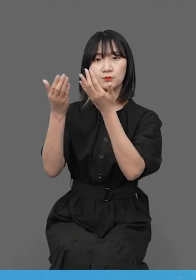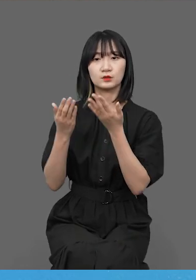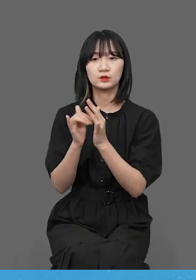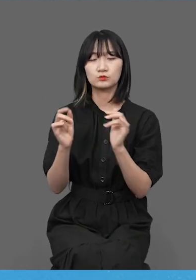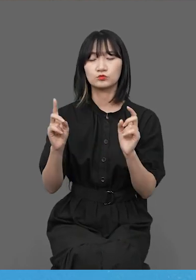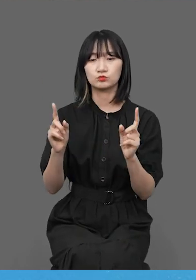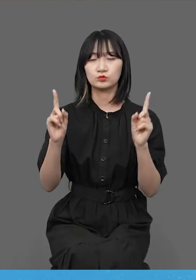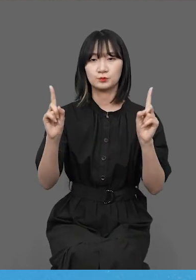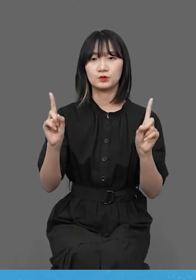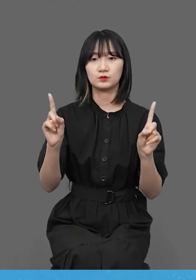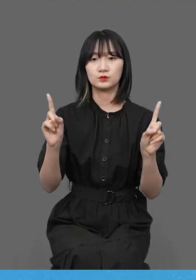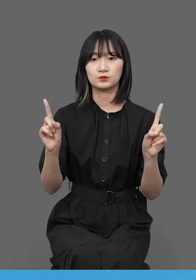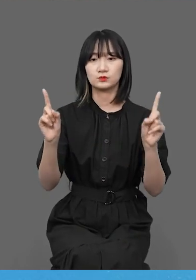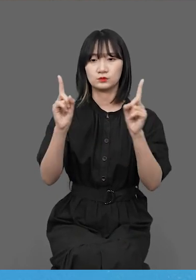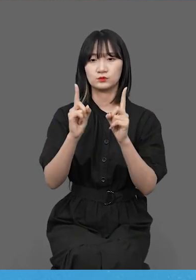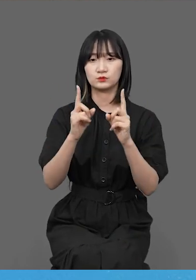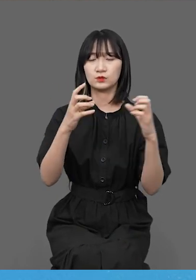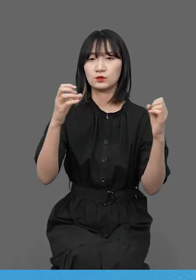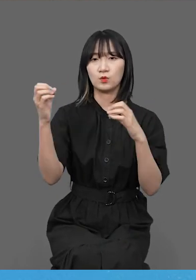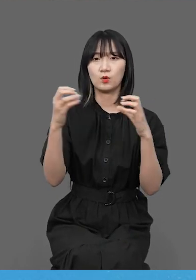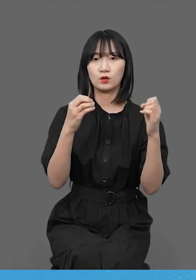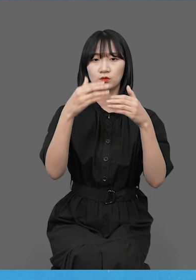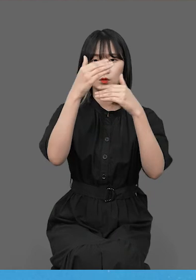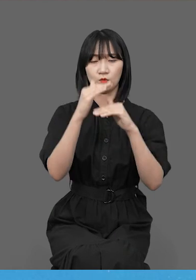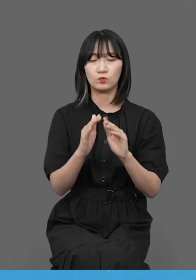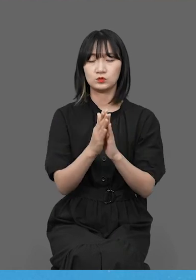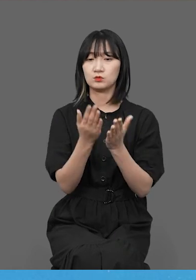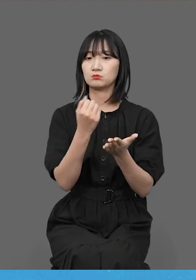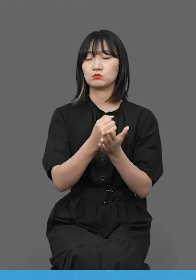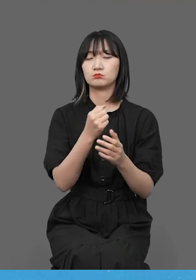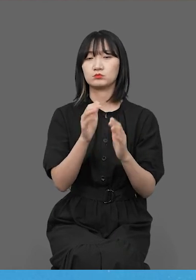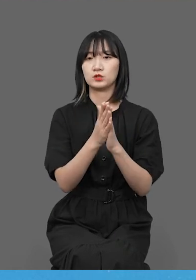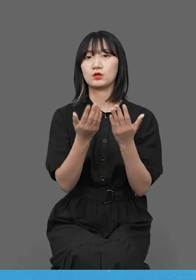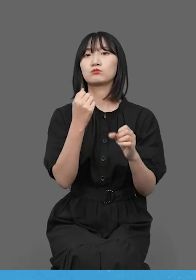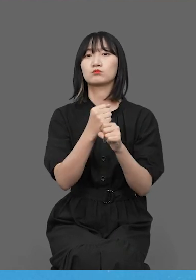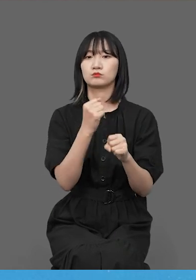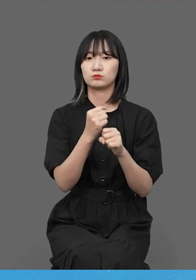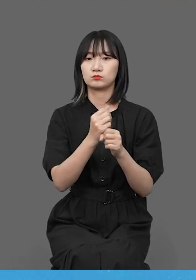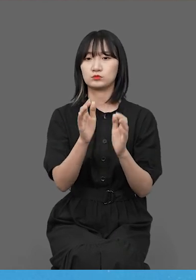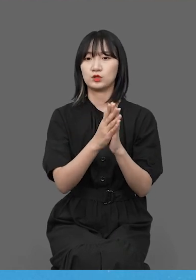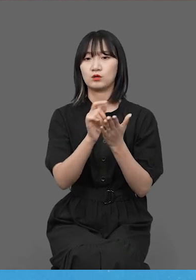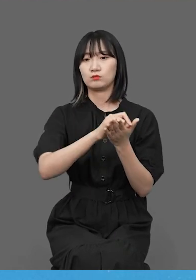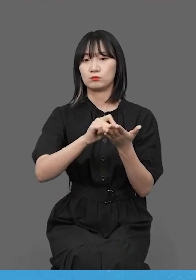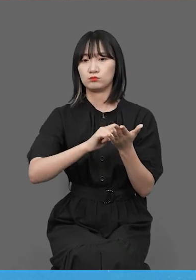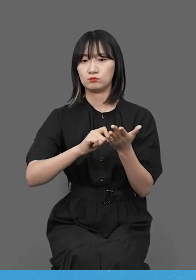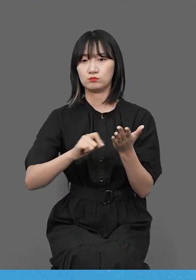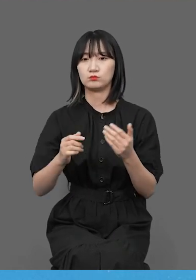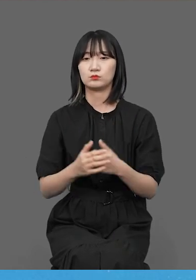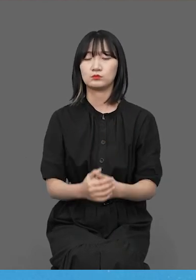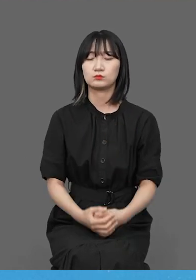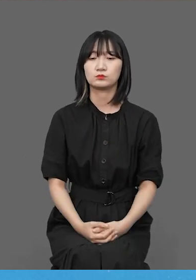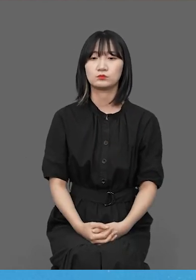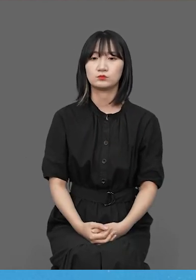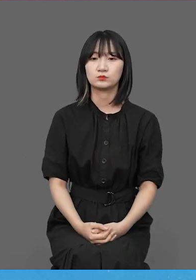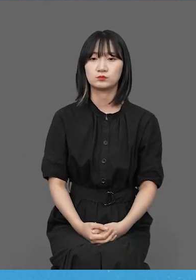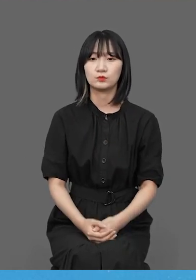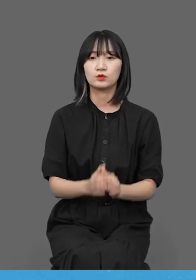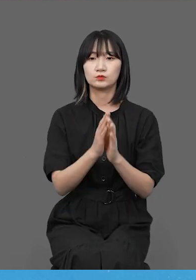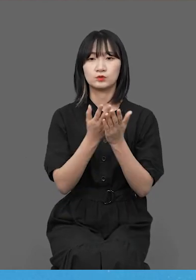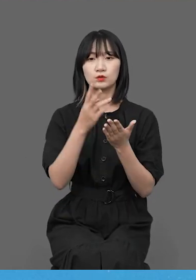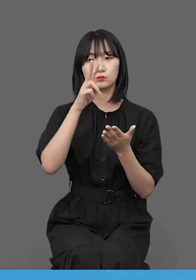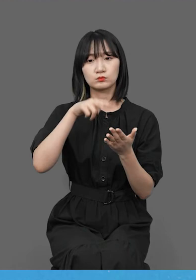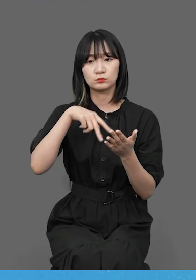수상자끼리 둘이 대화한 내용을 책으로 만든 거더라고요. 대발견의 사고법이라고. 근데 저 책을